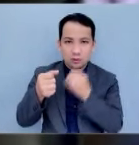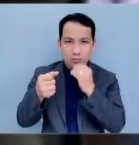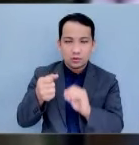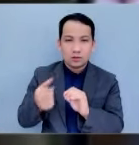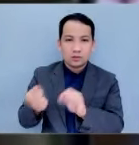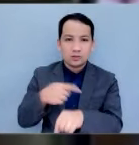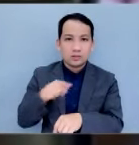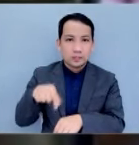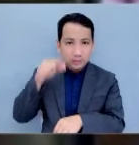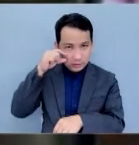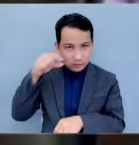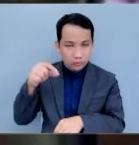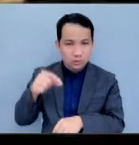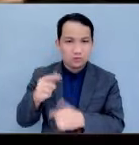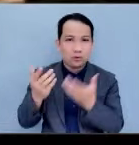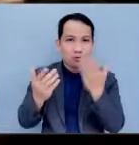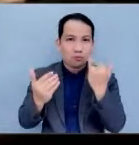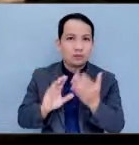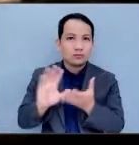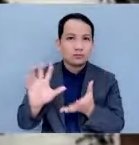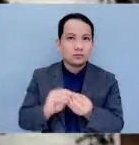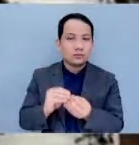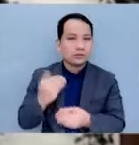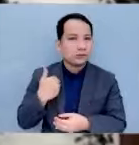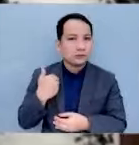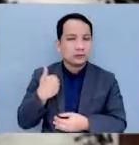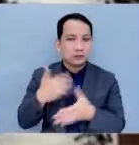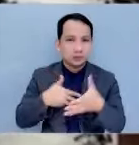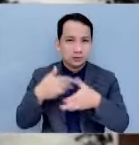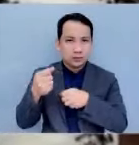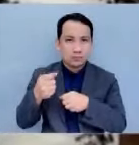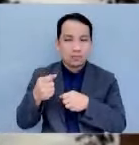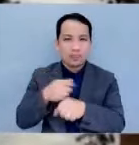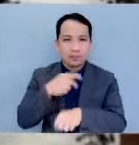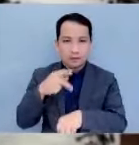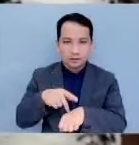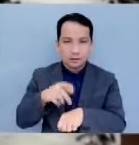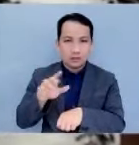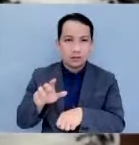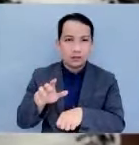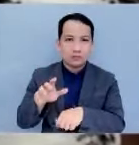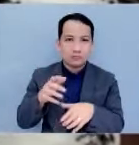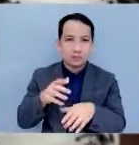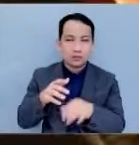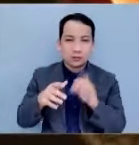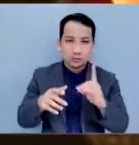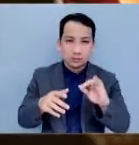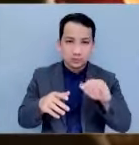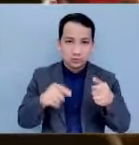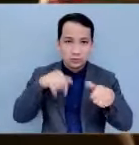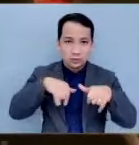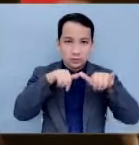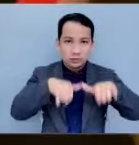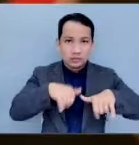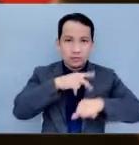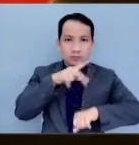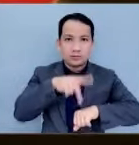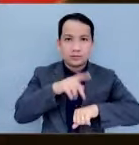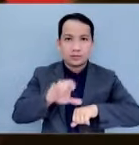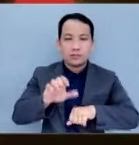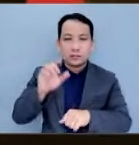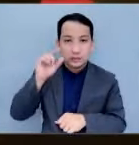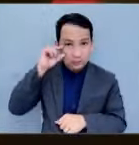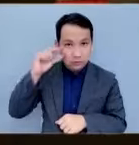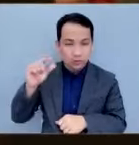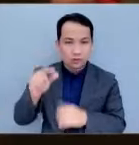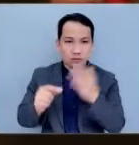Kibuloy. Ito'y para hindi na siya makalabas ng bansa. Ayon sa DOJ, nasa Pilipinas pa rin ang pastor. Nauna nang itinanggi ni Kibuloy ang